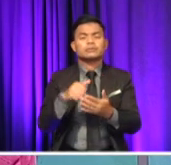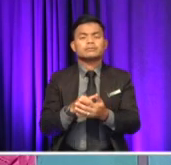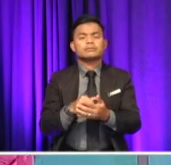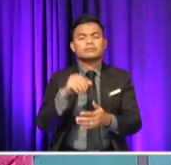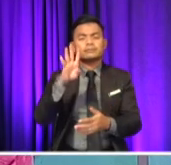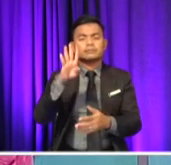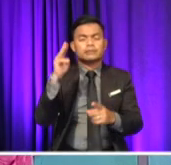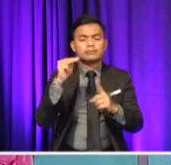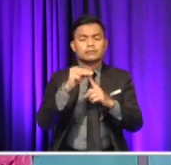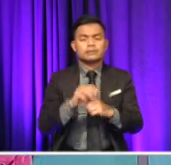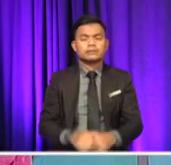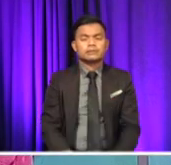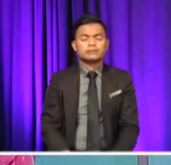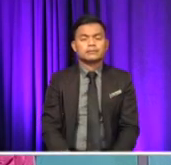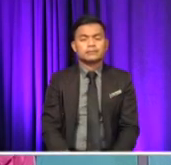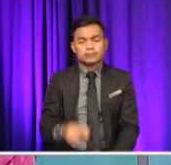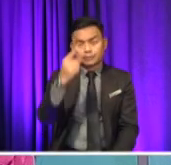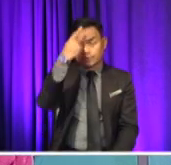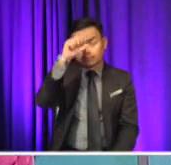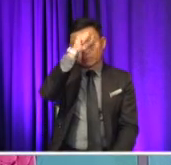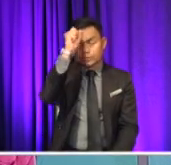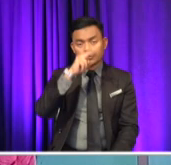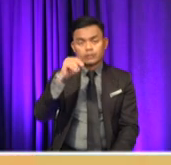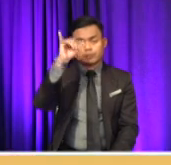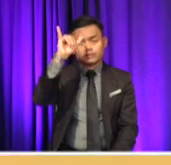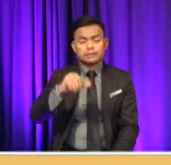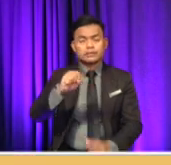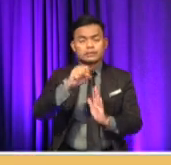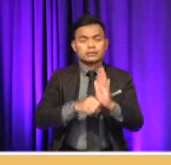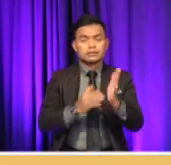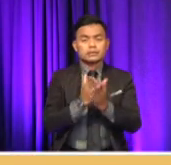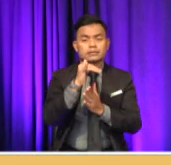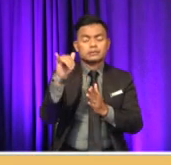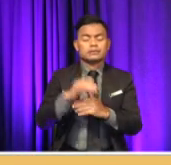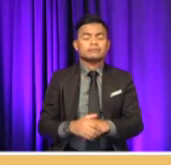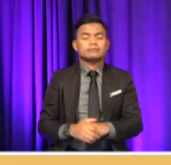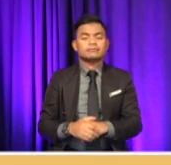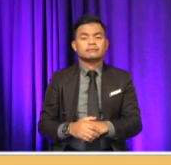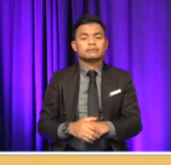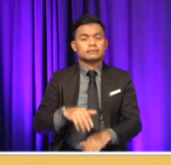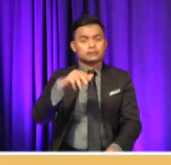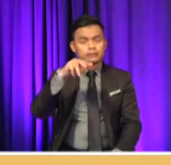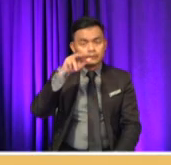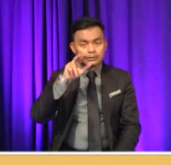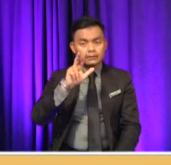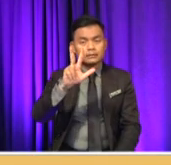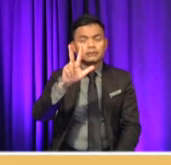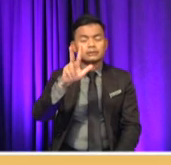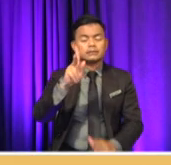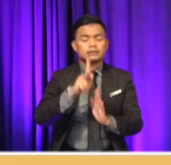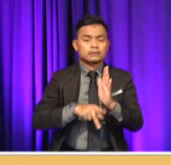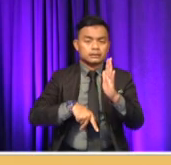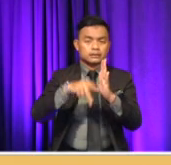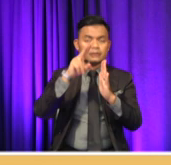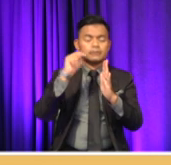oke soal dan seterusnya Oke nya tekan tiga kelebihan menggunakan penyambung elektrik